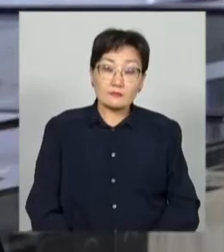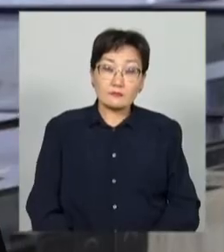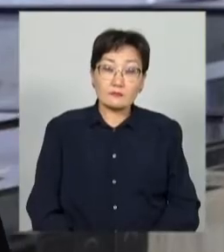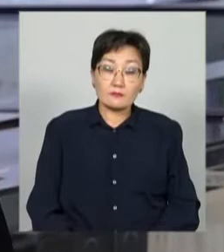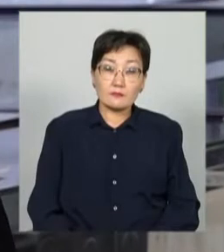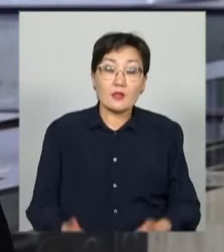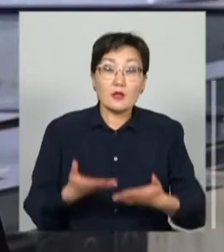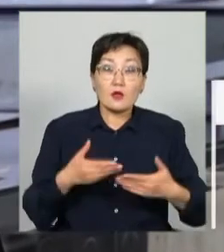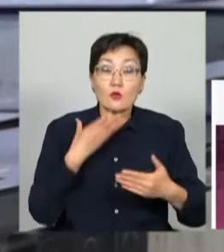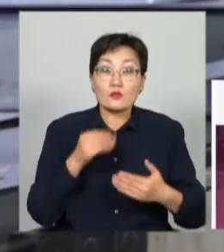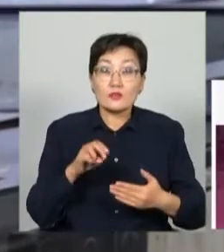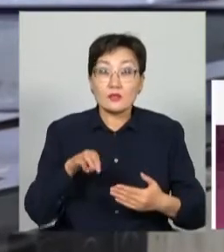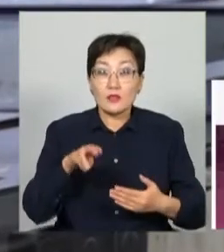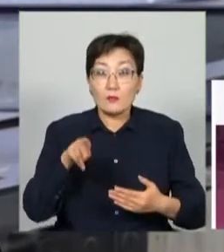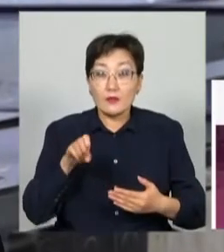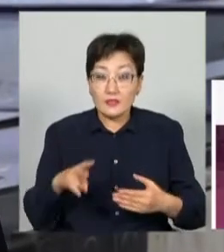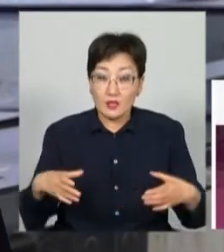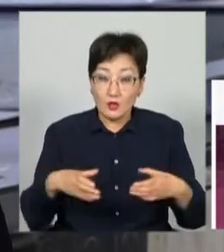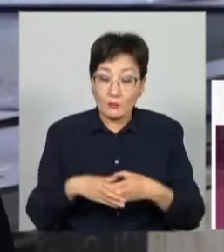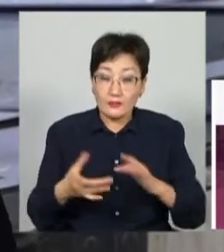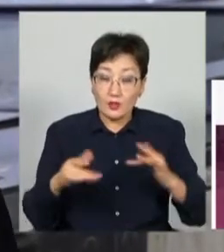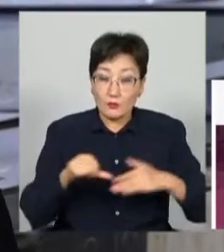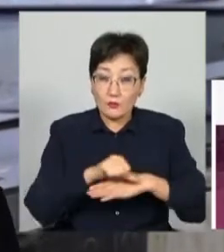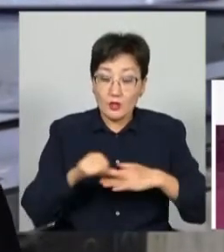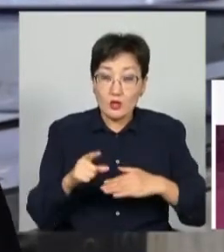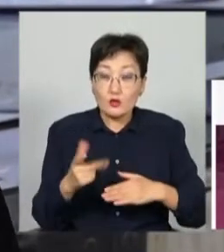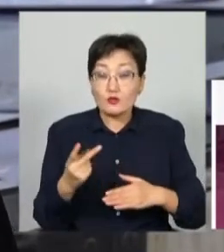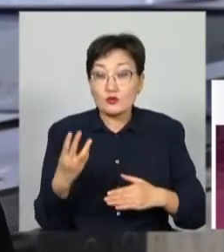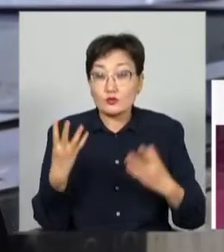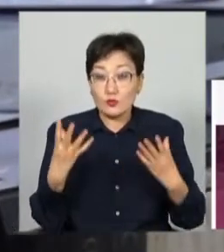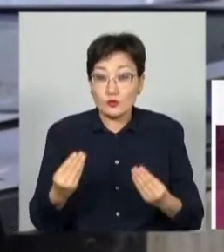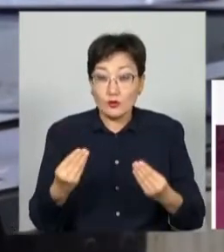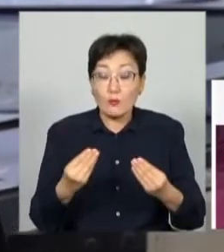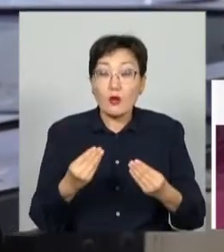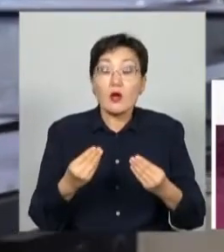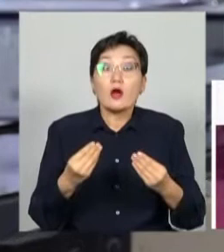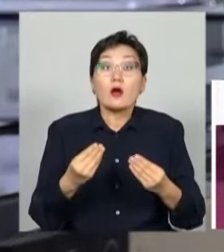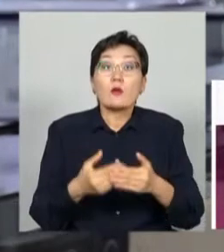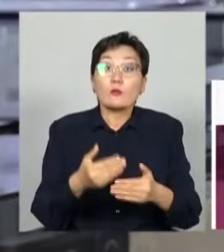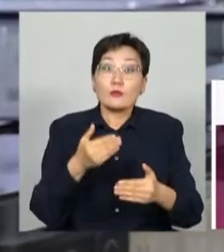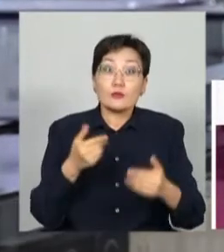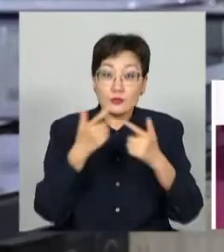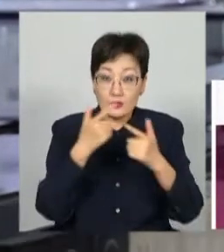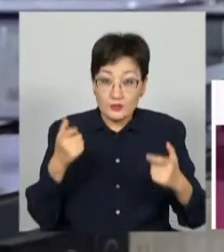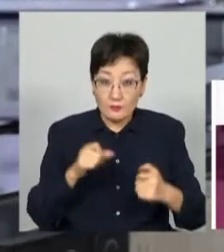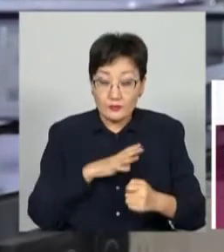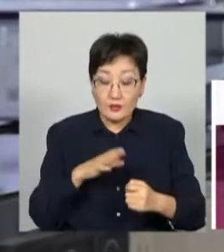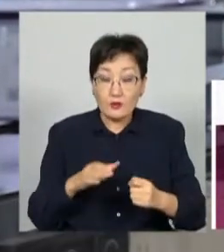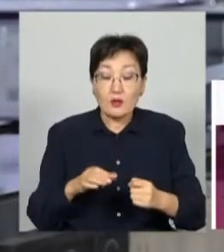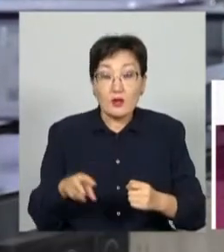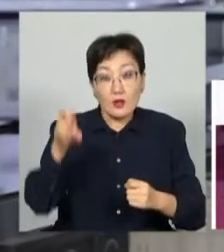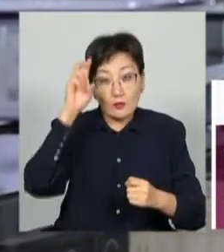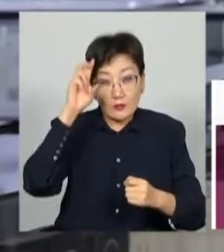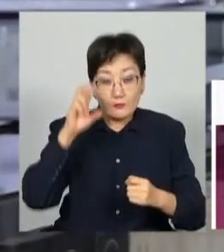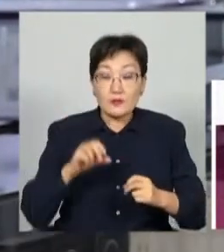Biz de özümüzün Atamekan Palatası'nın saytlarında osu 3-4 gün bürün mälindeme jasağanbız. Hükümettik komissiyasının jumıs